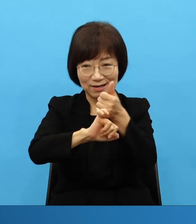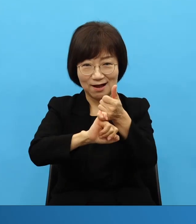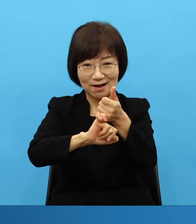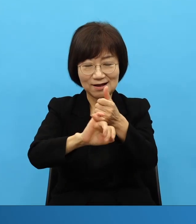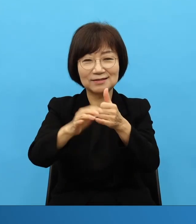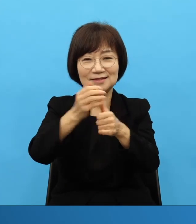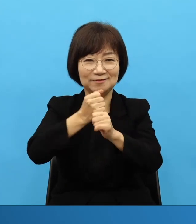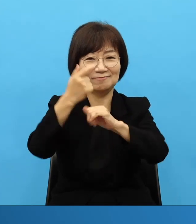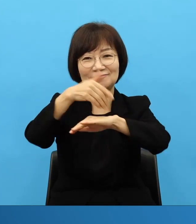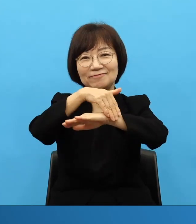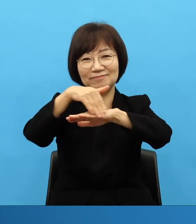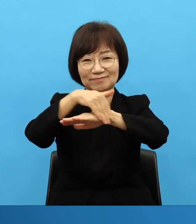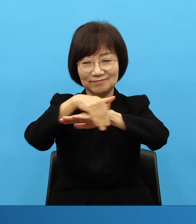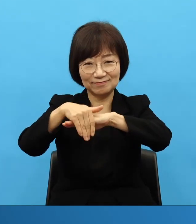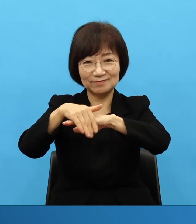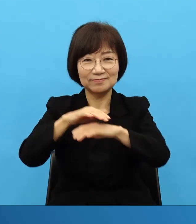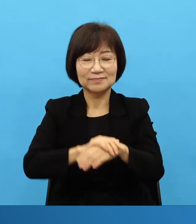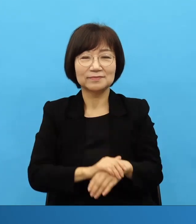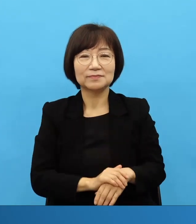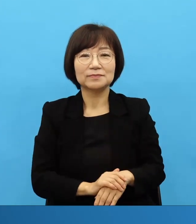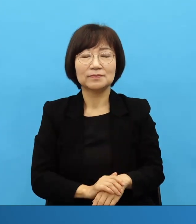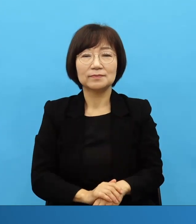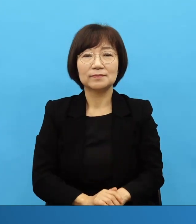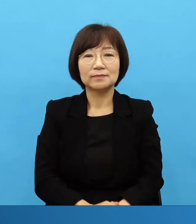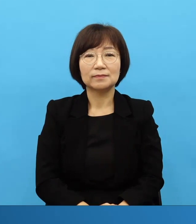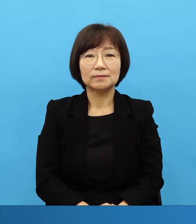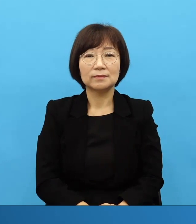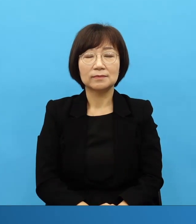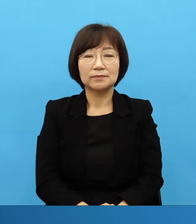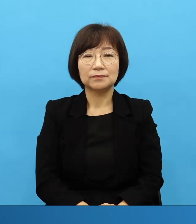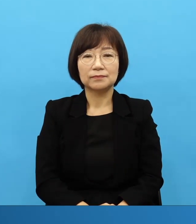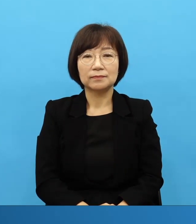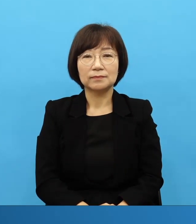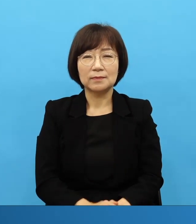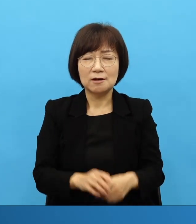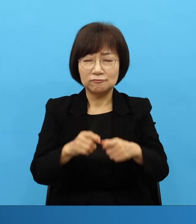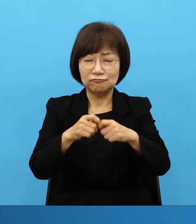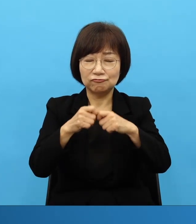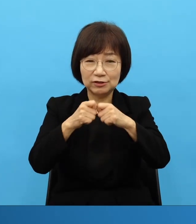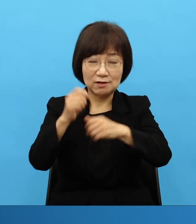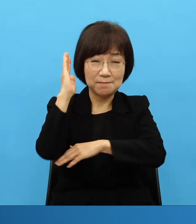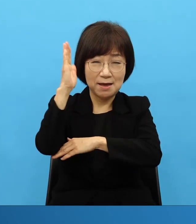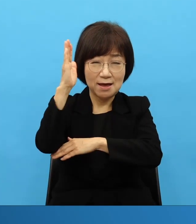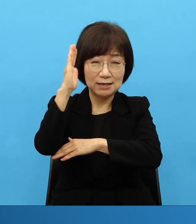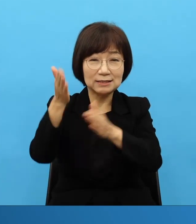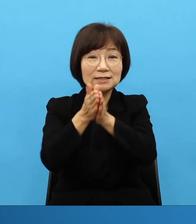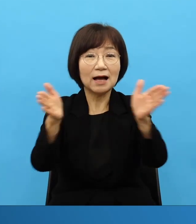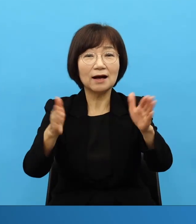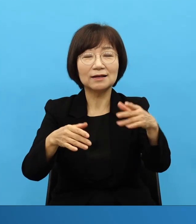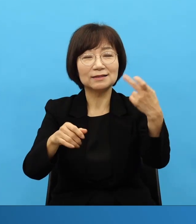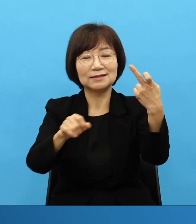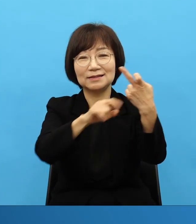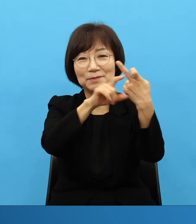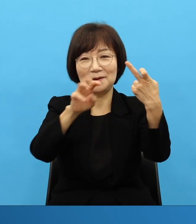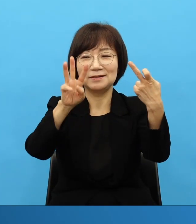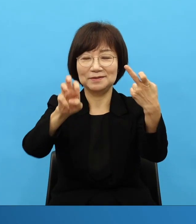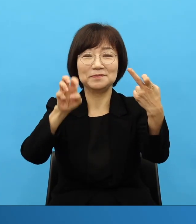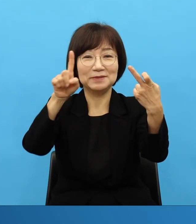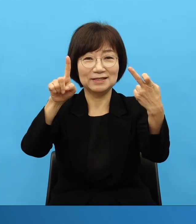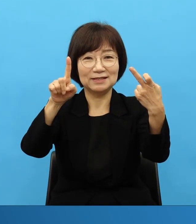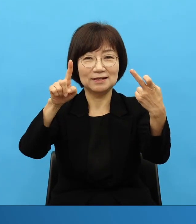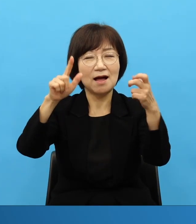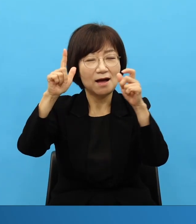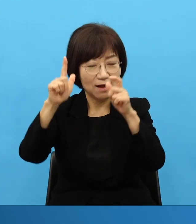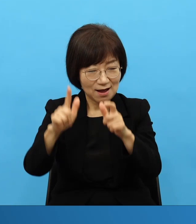계획입니다. 제123 RUTC 응답 25회 언약이 구체적으로 선포되는 원단기도회가 오는 12월